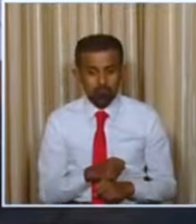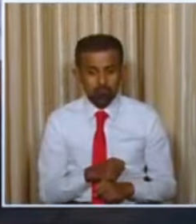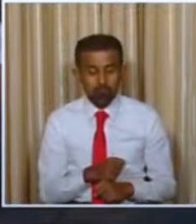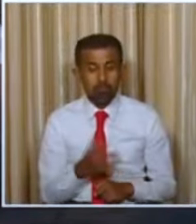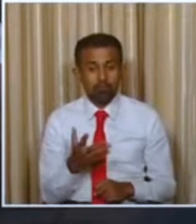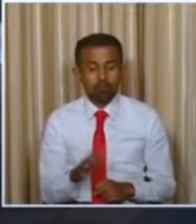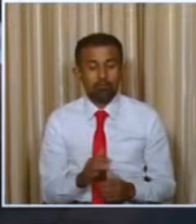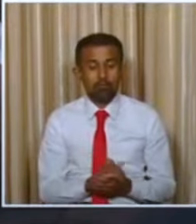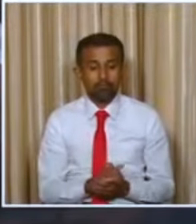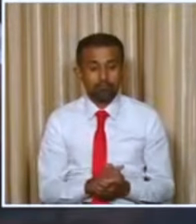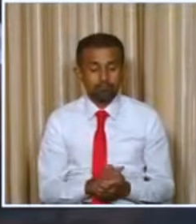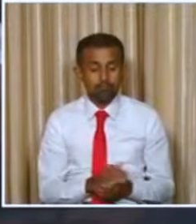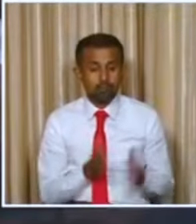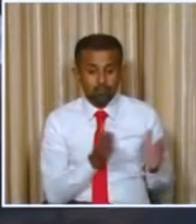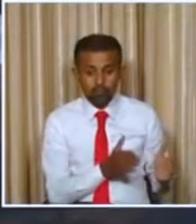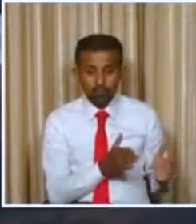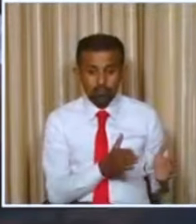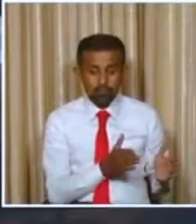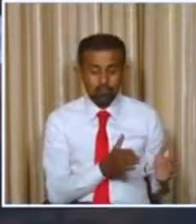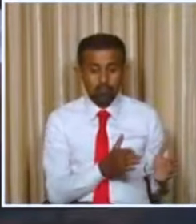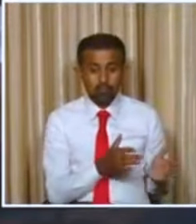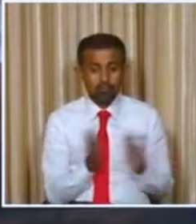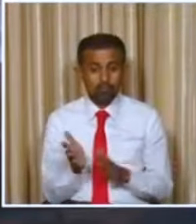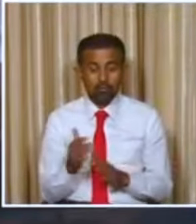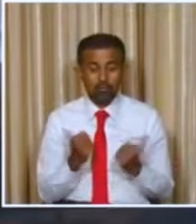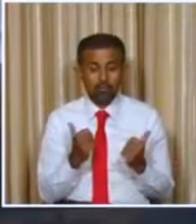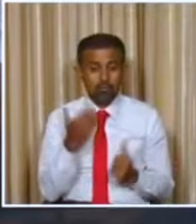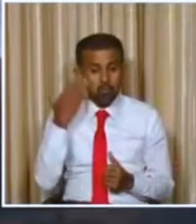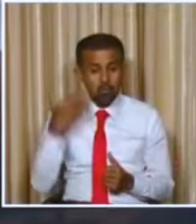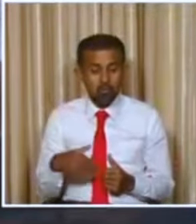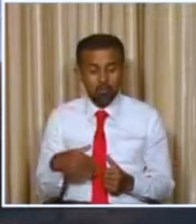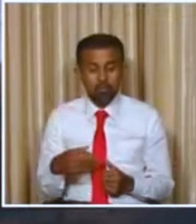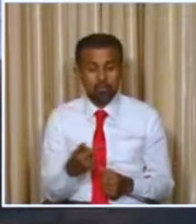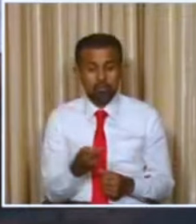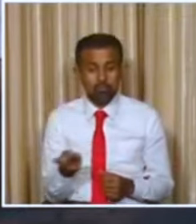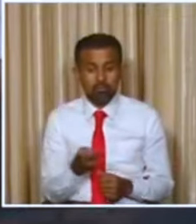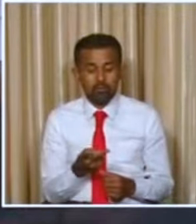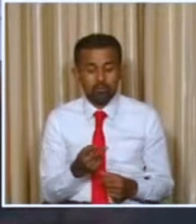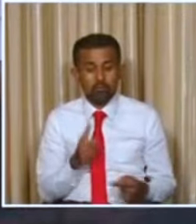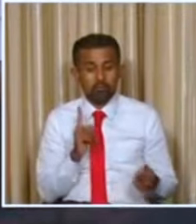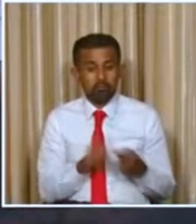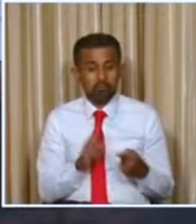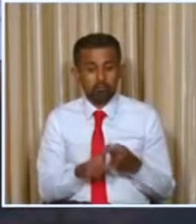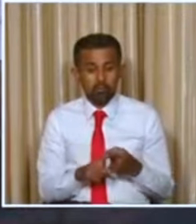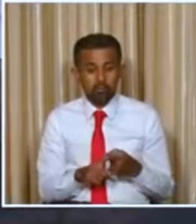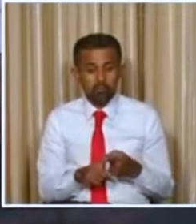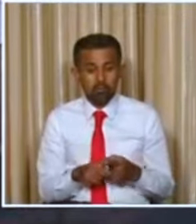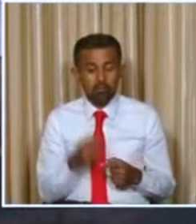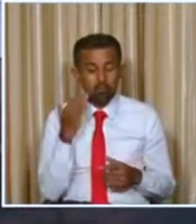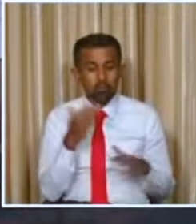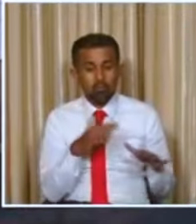ஒரு மரணத்தோடு பட்டினியோடு போராடுகின்ற ஒரு துரதிருஷ்டவசமான ஒரு நிலையிலே தான் இந்த நாடு இருந்து